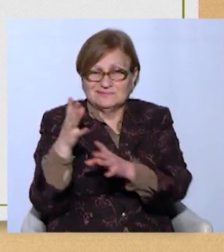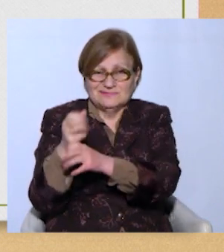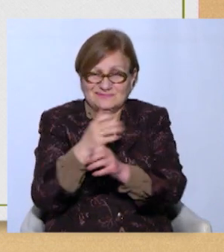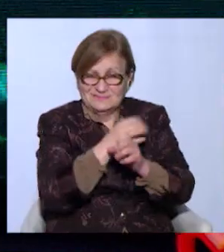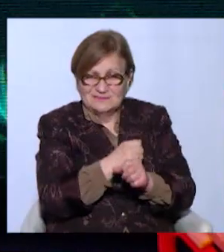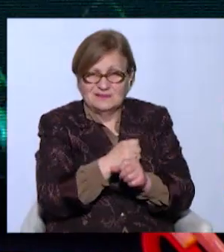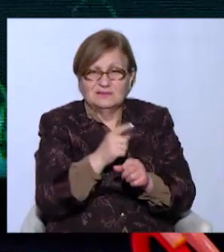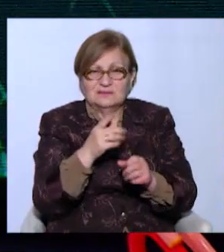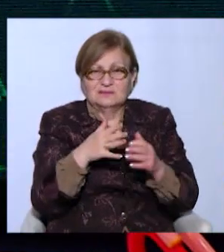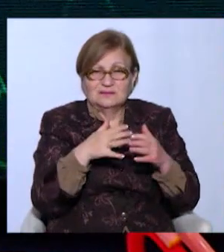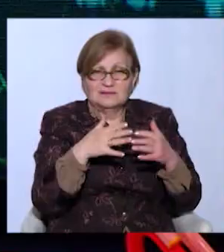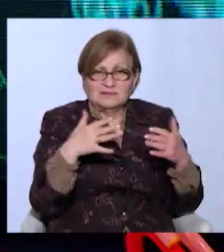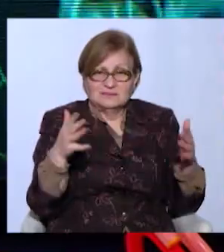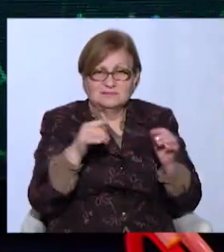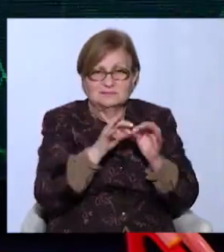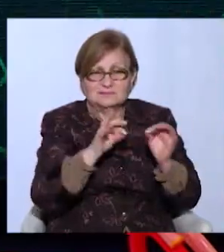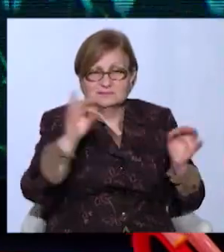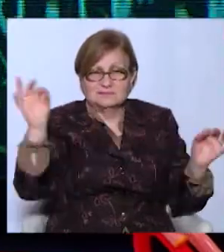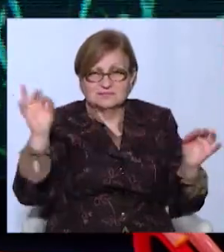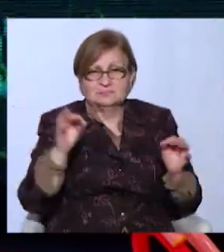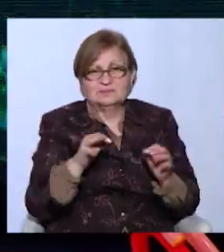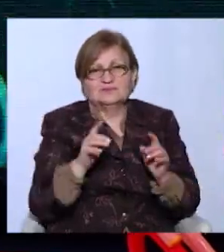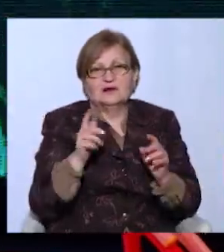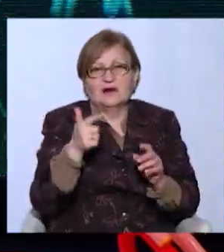დავიდოდა წფივ განტოლებას.